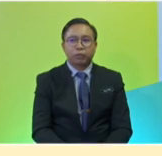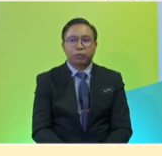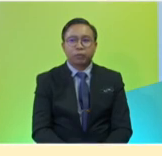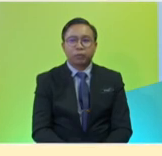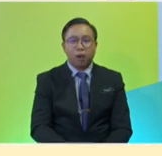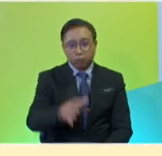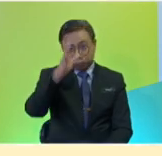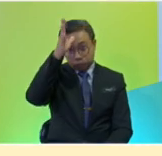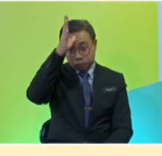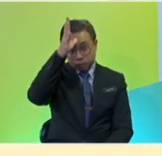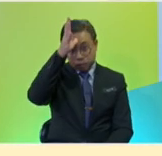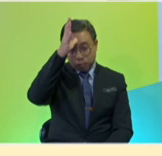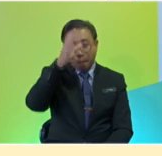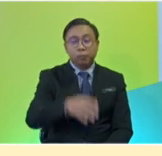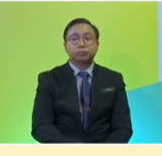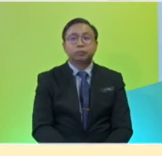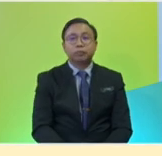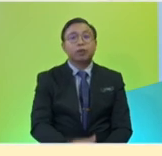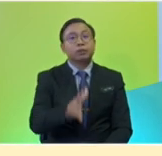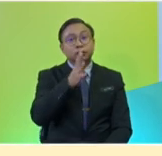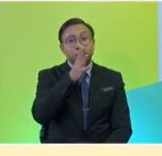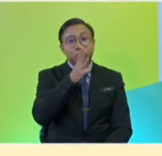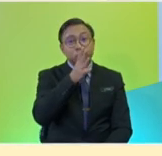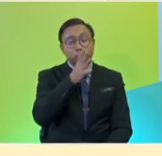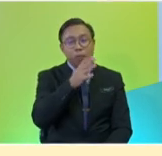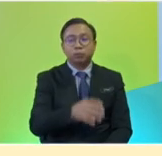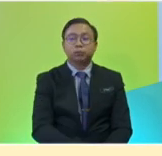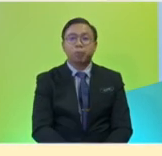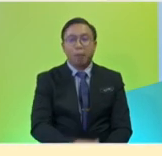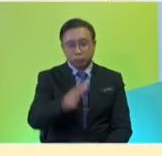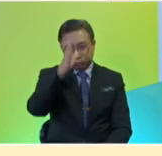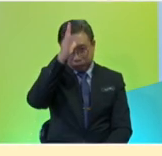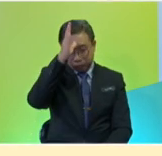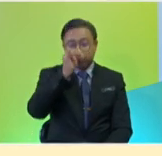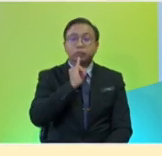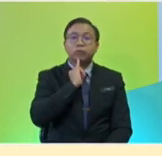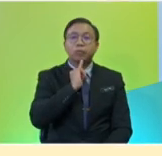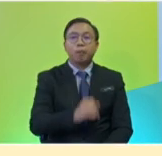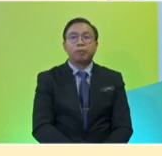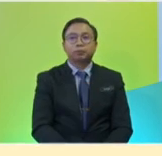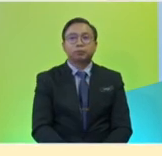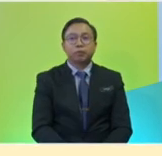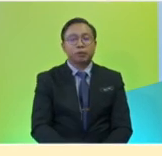ayah dan ibu dan bapak lagi